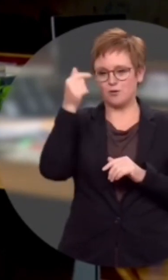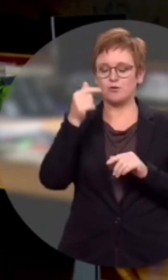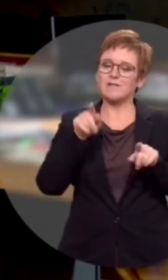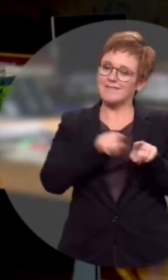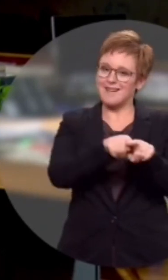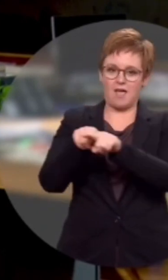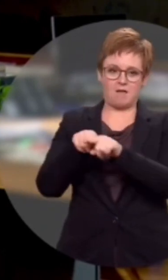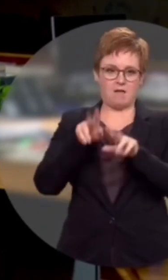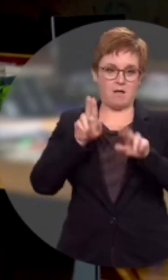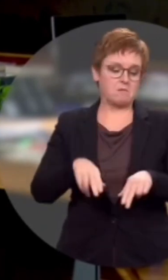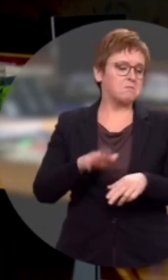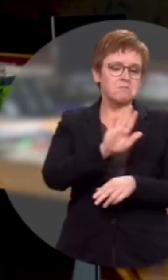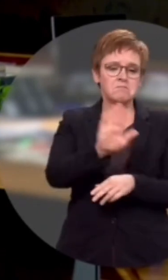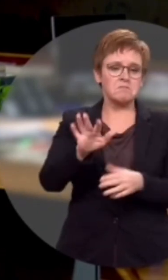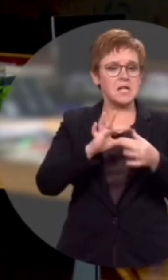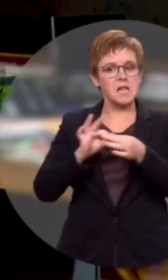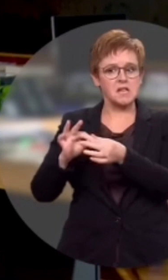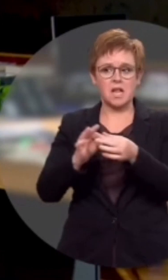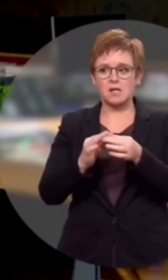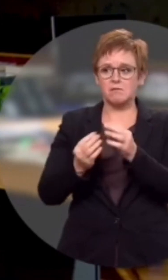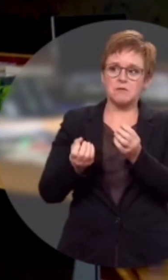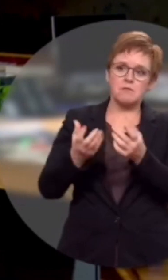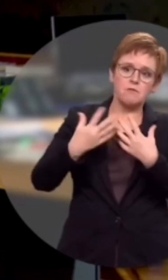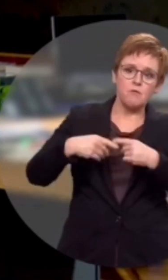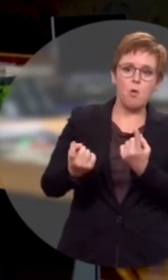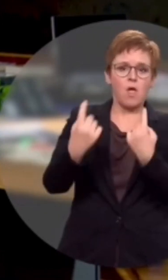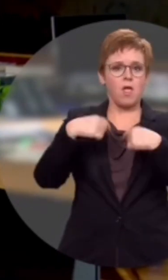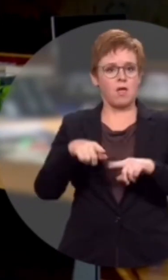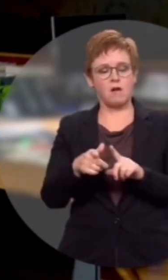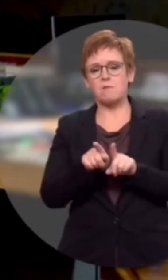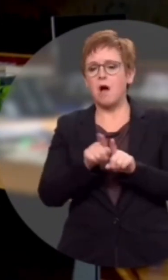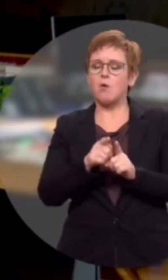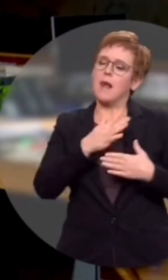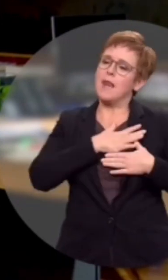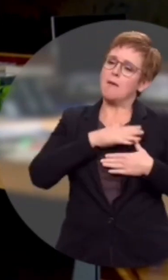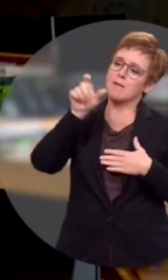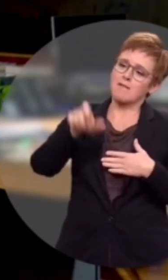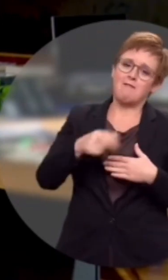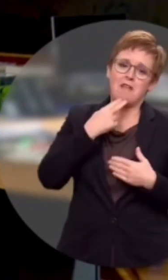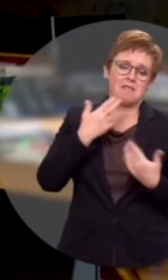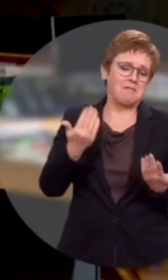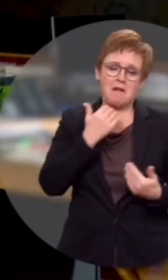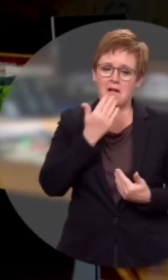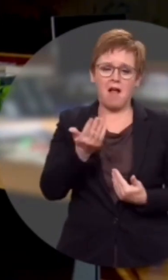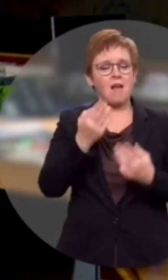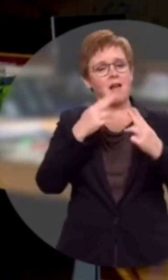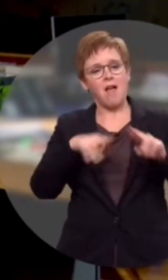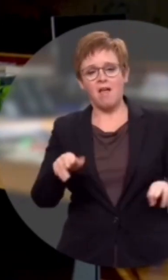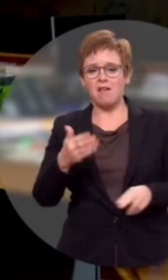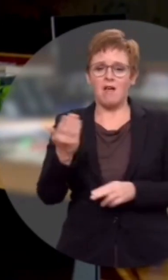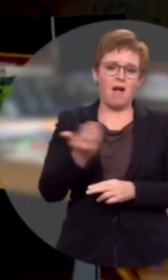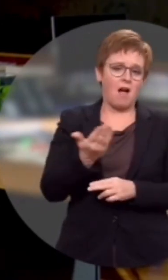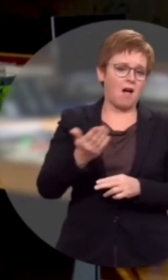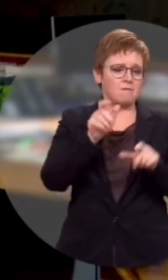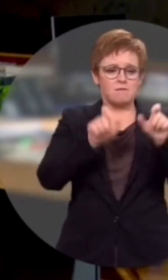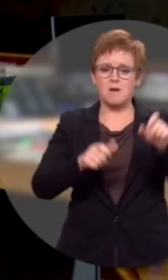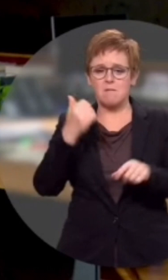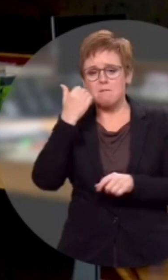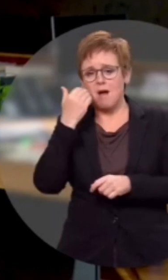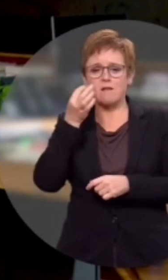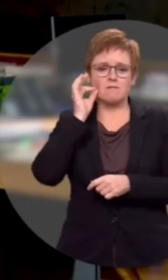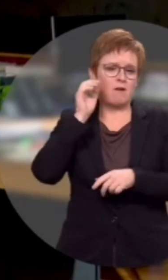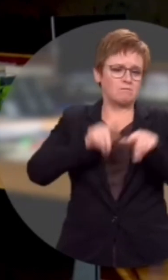sein gesellschaftlicher Hintergrund ist, egal, wen er liebt, egal, ob reich oder arm, egal, ob Mann oder